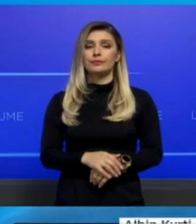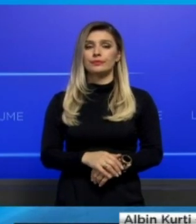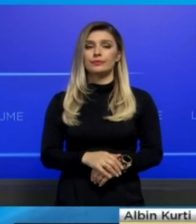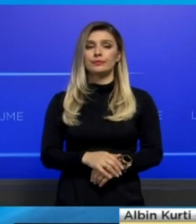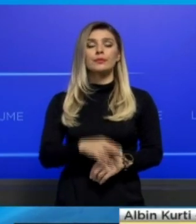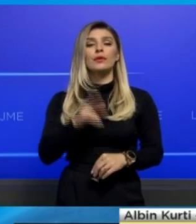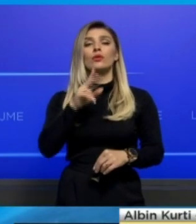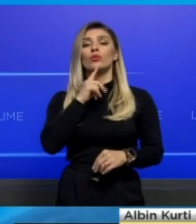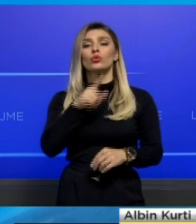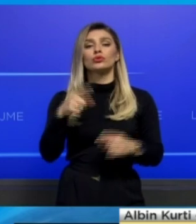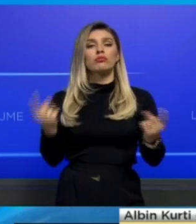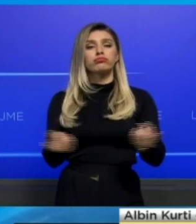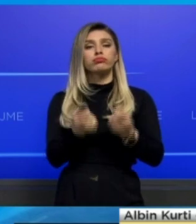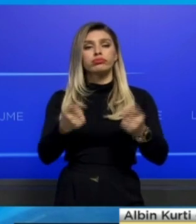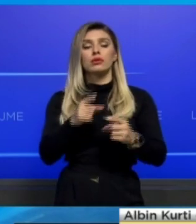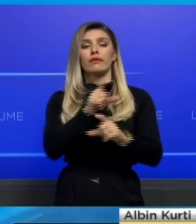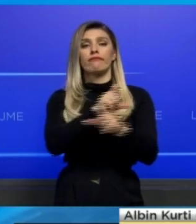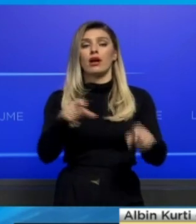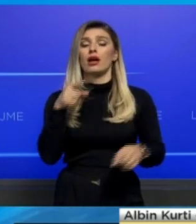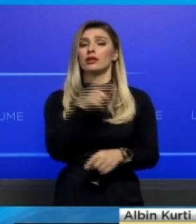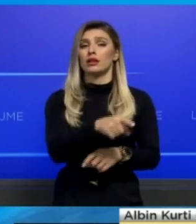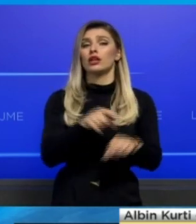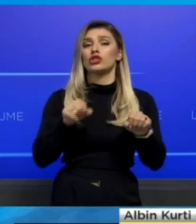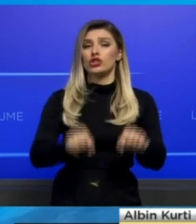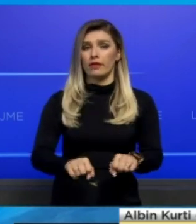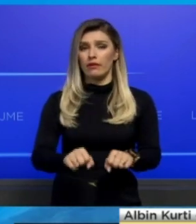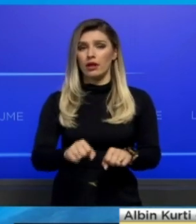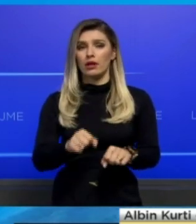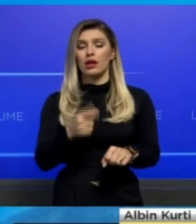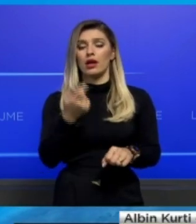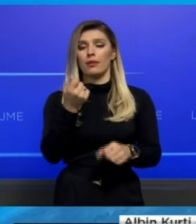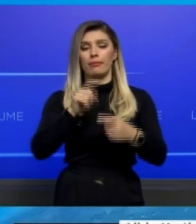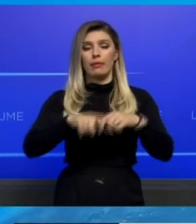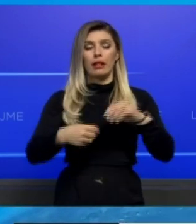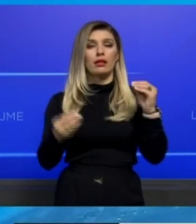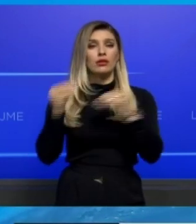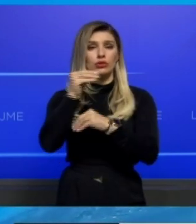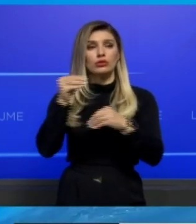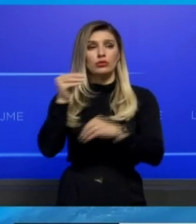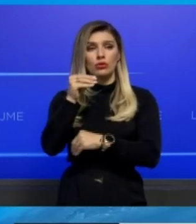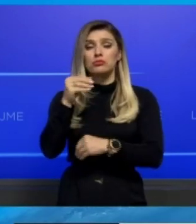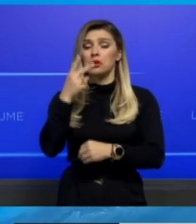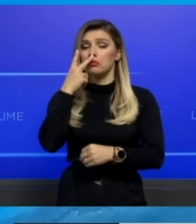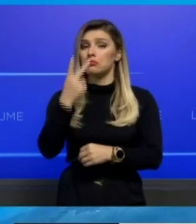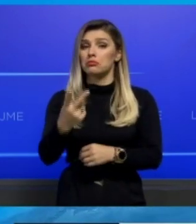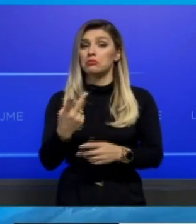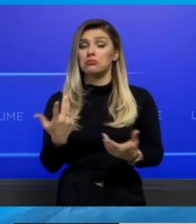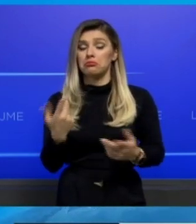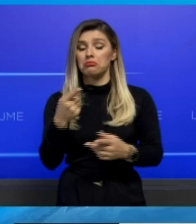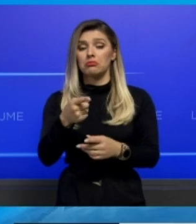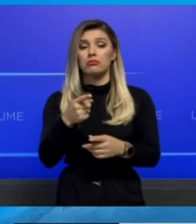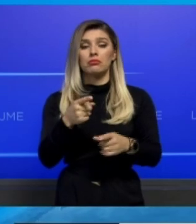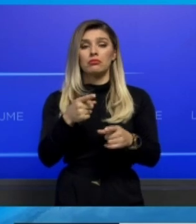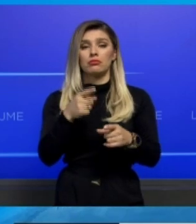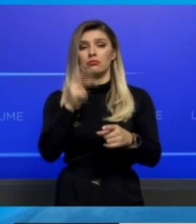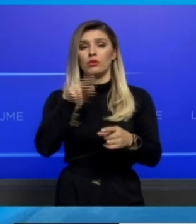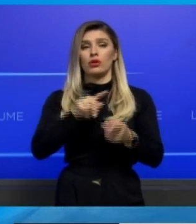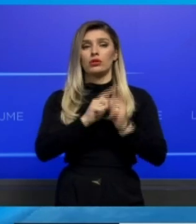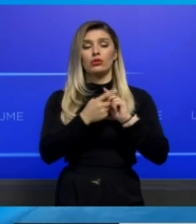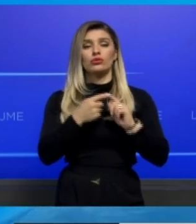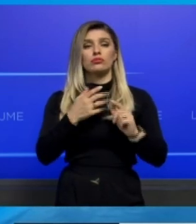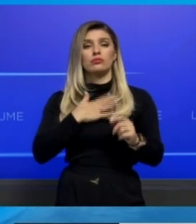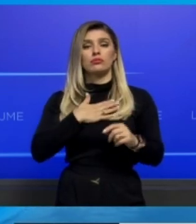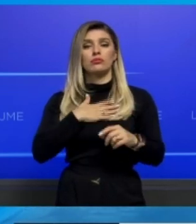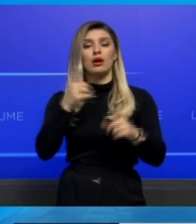fajsimin e qeverisë për këtë rritje të imponuar të çmimeve për efekt mund të ketë veç se shtrimin e terenit